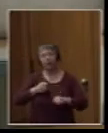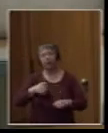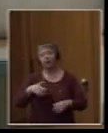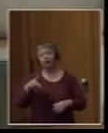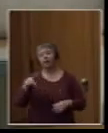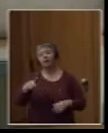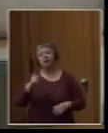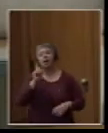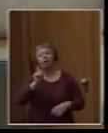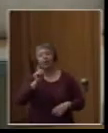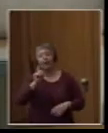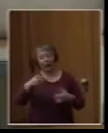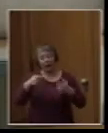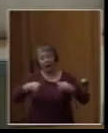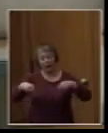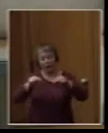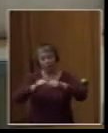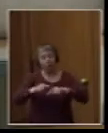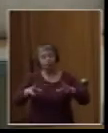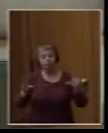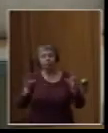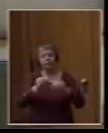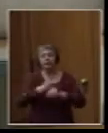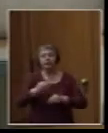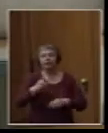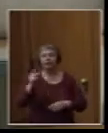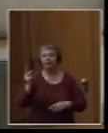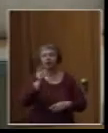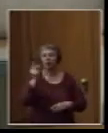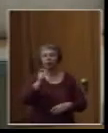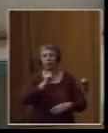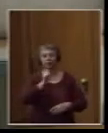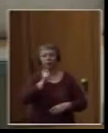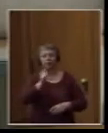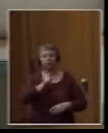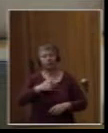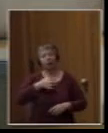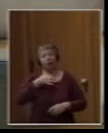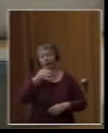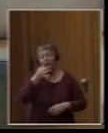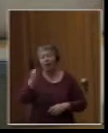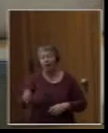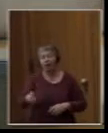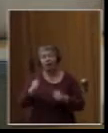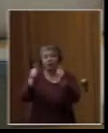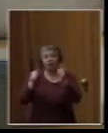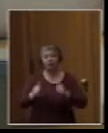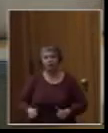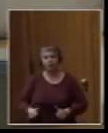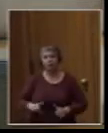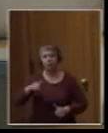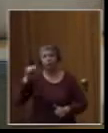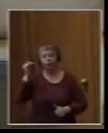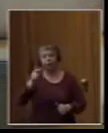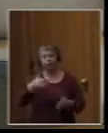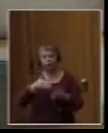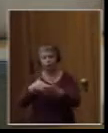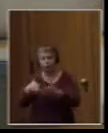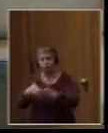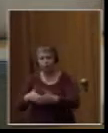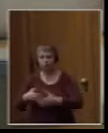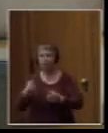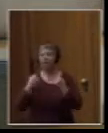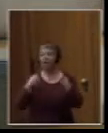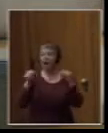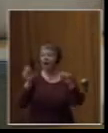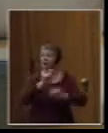έχει αναφέρει ότι οι προϋπολογισμοί λιτότητας έχουν περιορίσει την πρόσβαση των ατόμων με αναπηρίες στην ανεξάρτητη διαβίωση, στην εκπαίδευση,